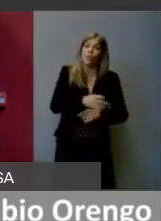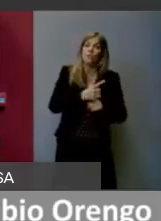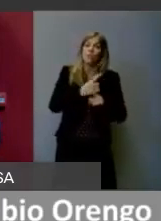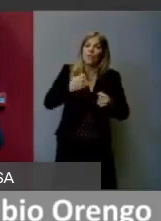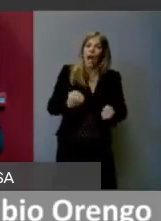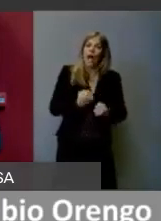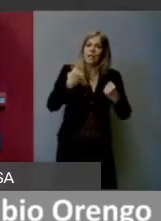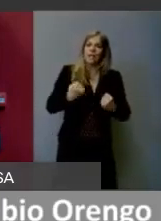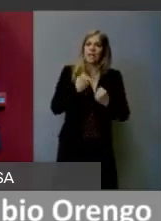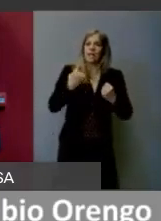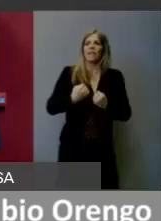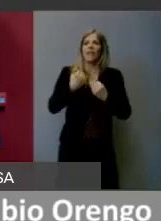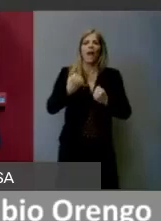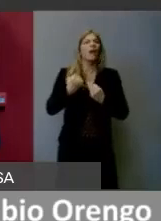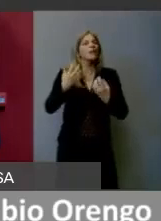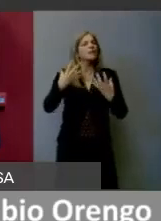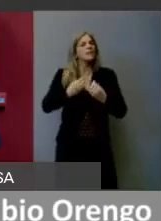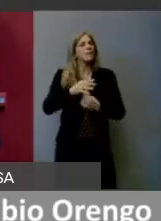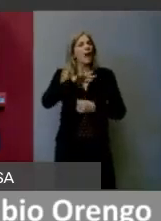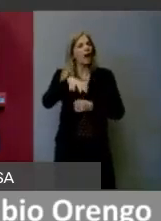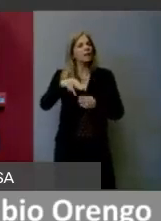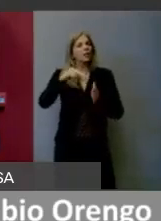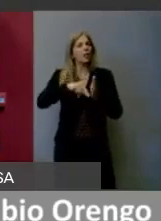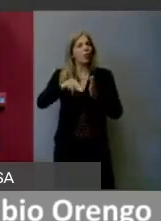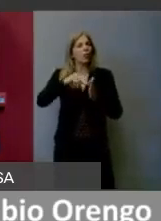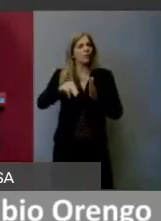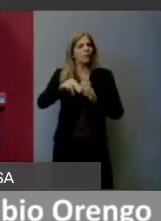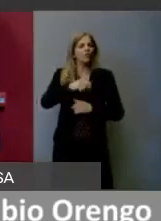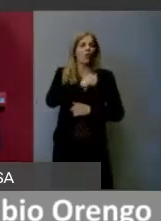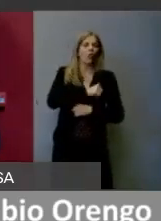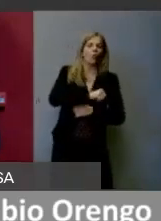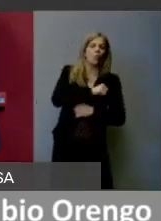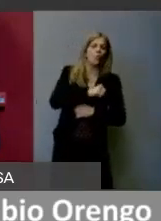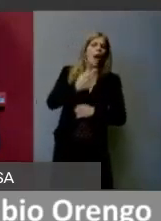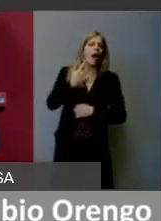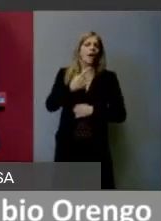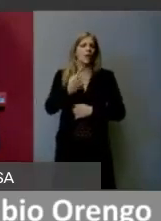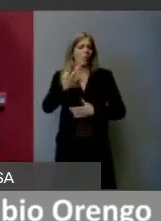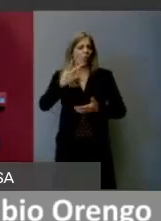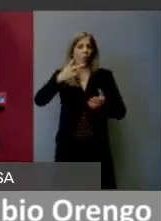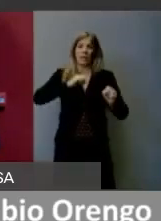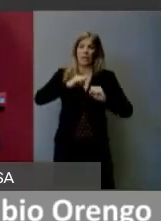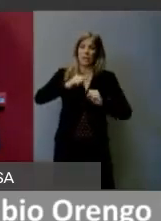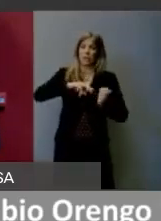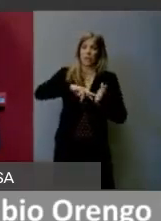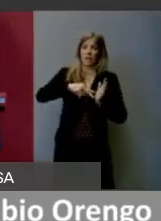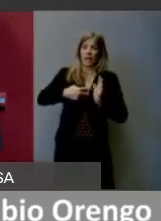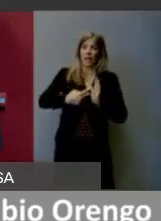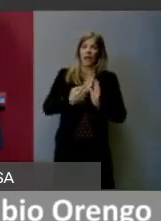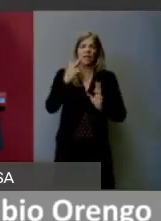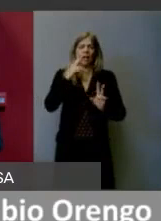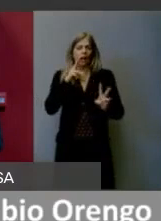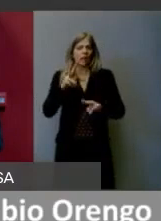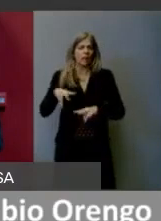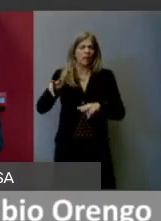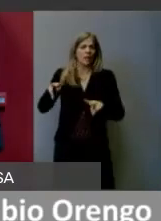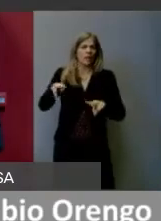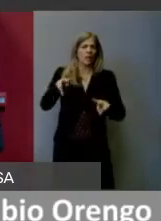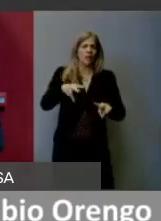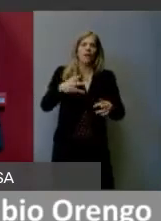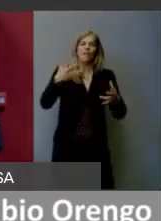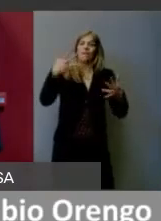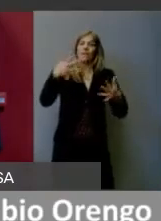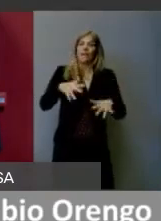altri uffici comunali o con la sua direzione tecnica per fare tutte le verifiche del caso, e poi in